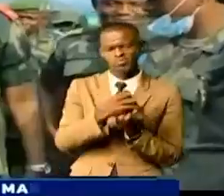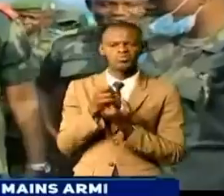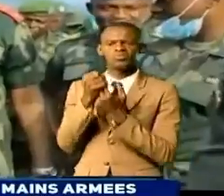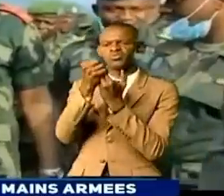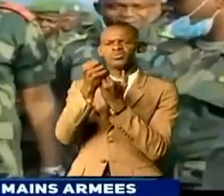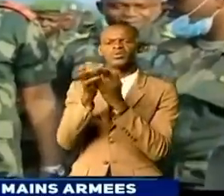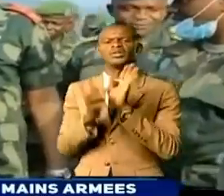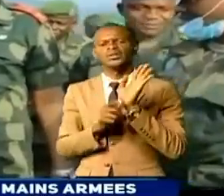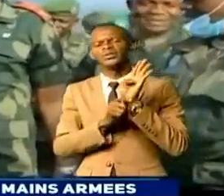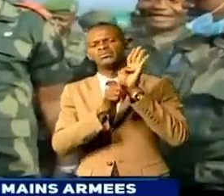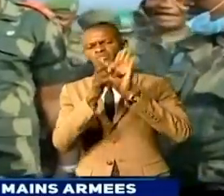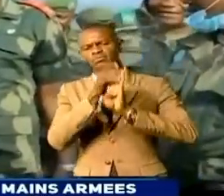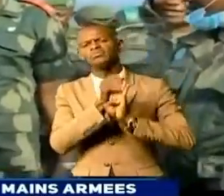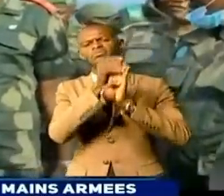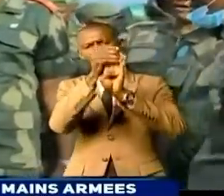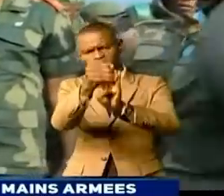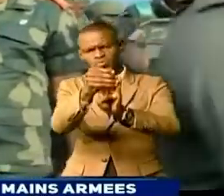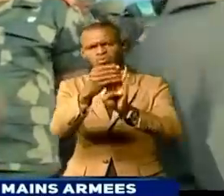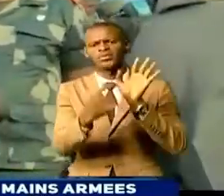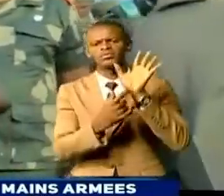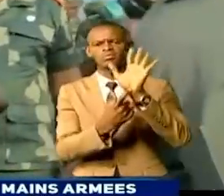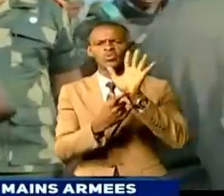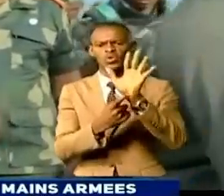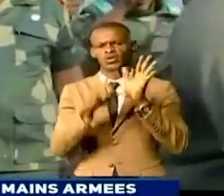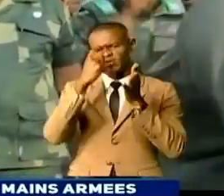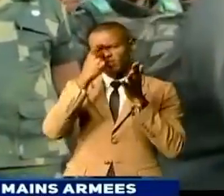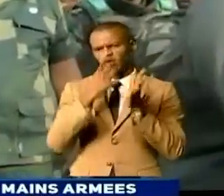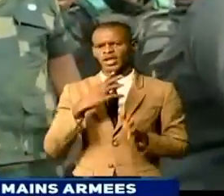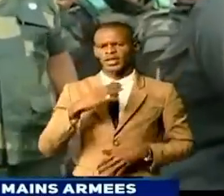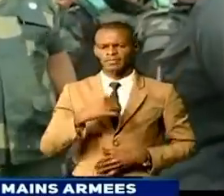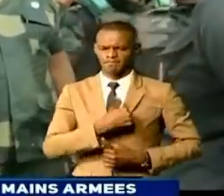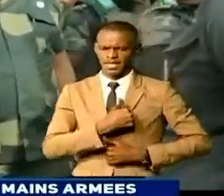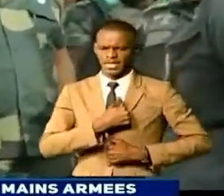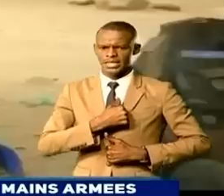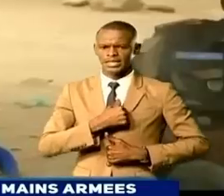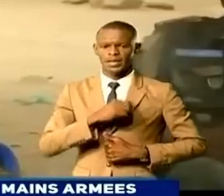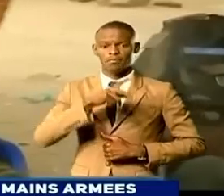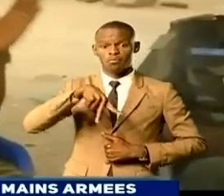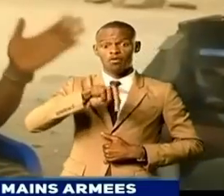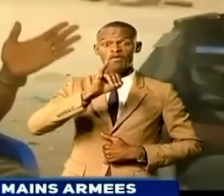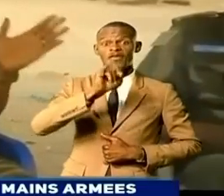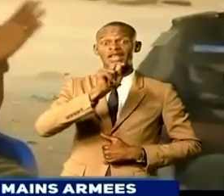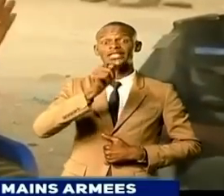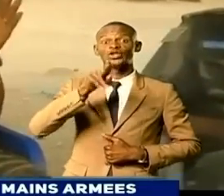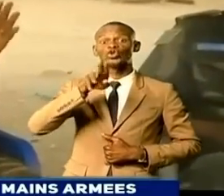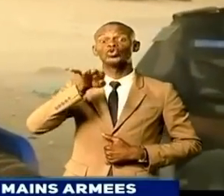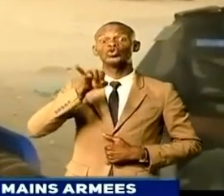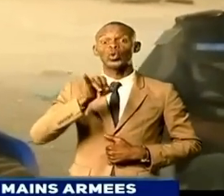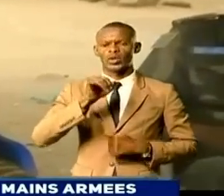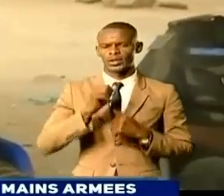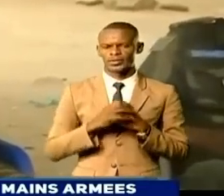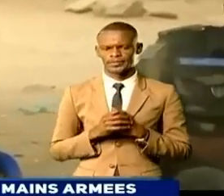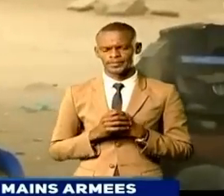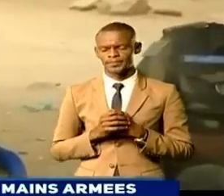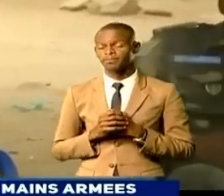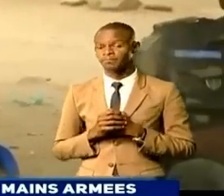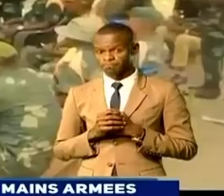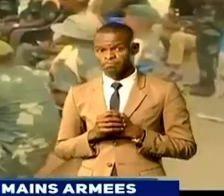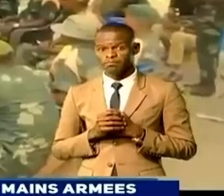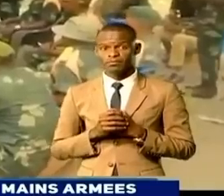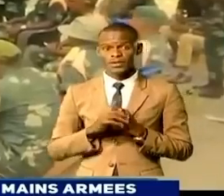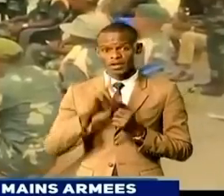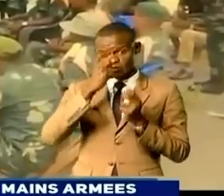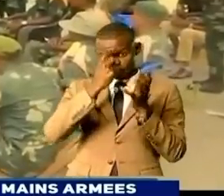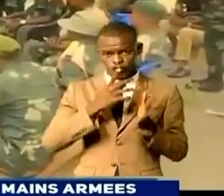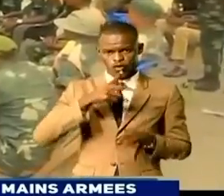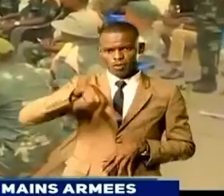Par instruction du gouverneur militaire de l'Ituri, le lieutenant général Luboyan Kachoma Djouni, le commandant secteur opérationnel en Ituri, a tenu